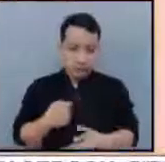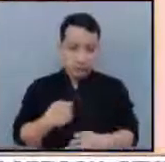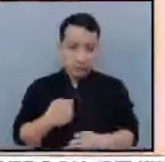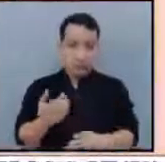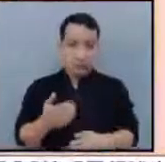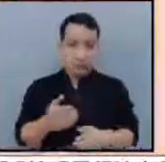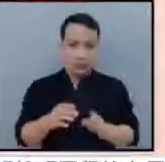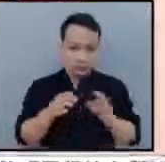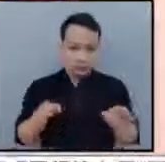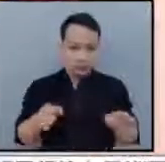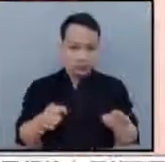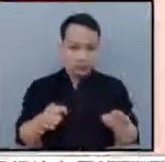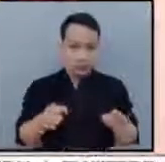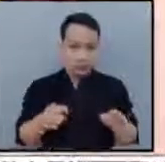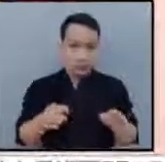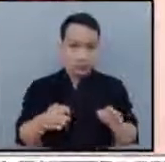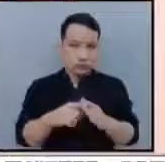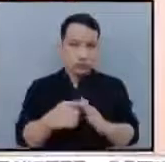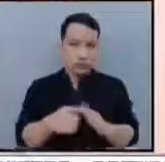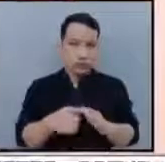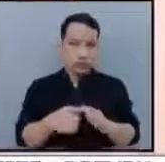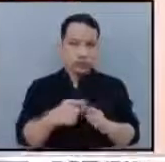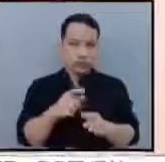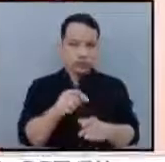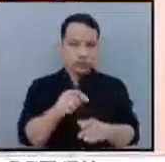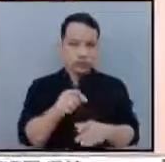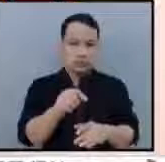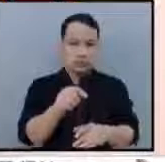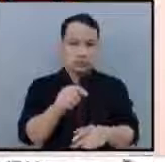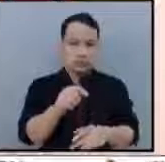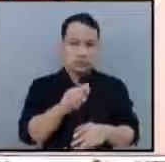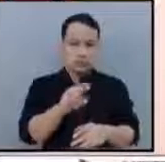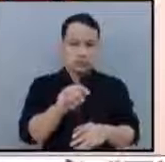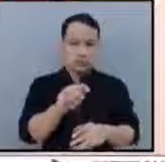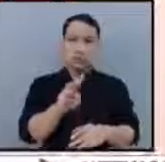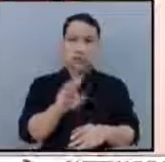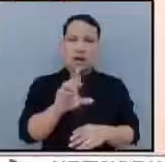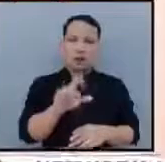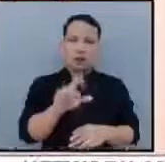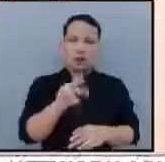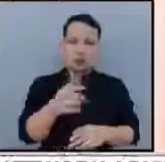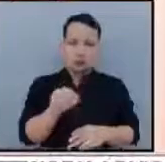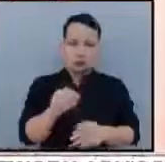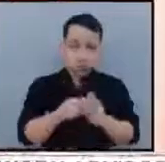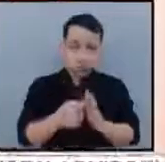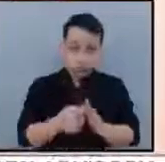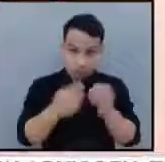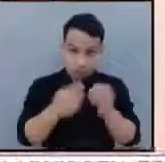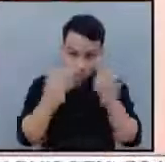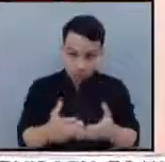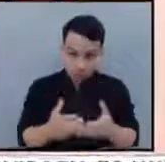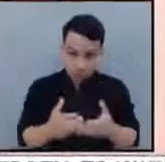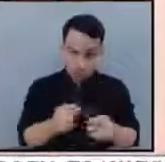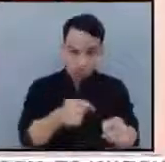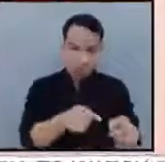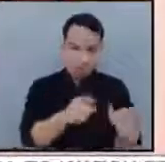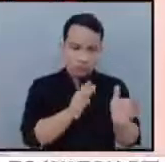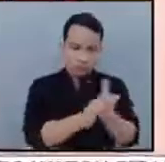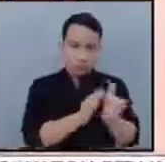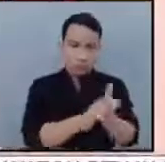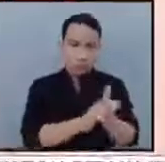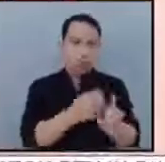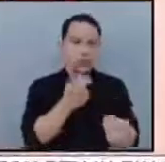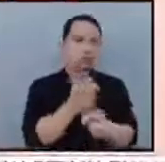Tobalogo. When I decided to teach in the last mile school, napakahirap po,